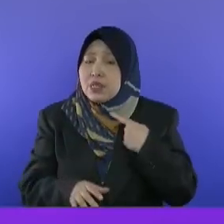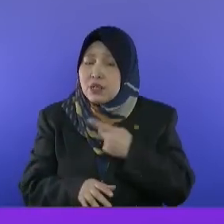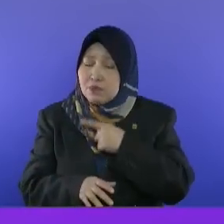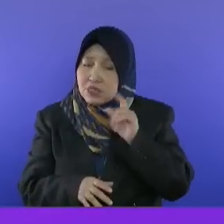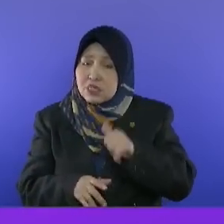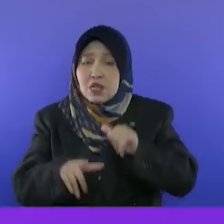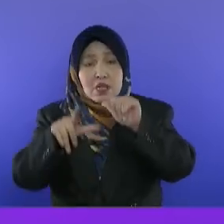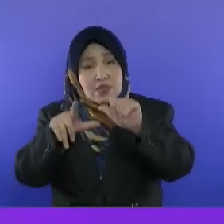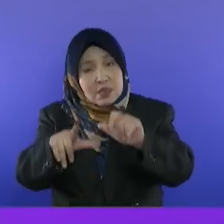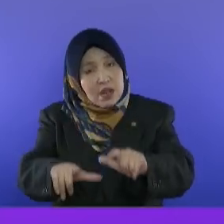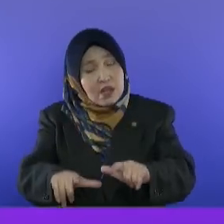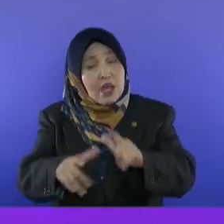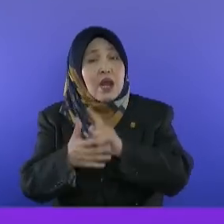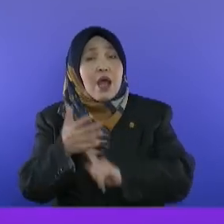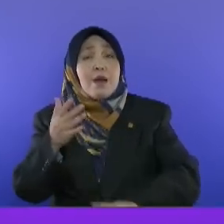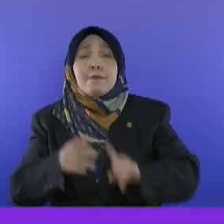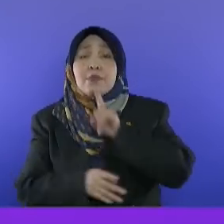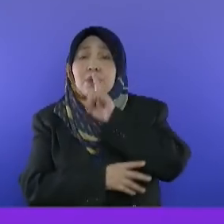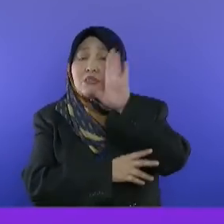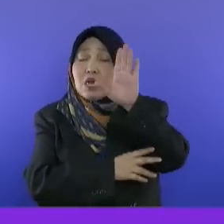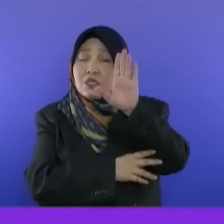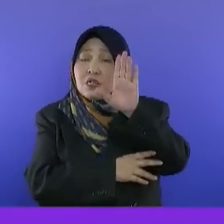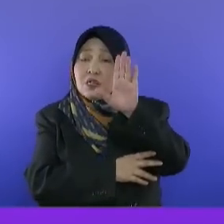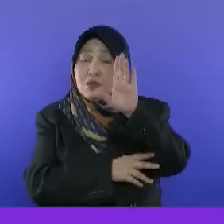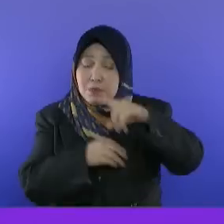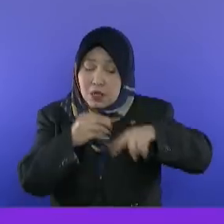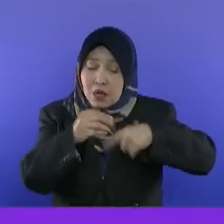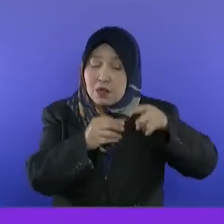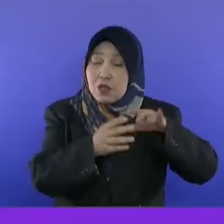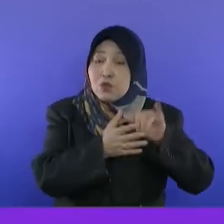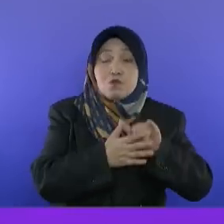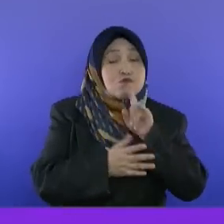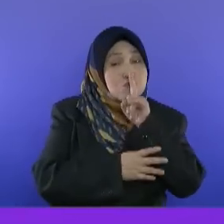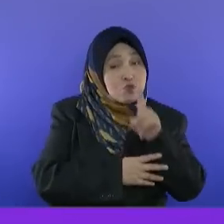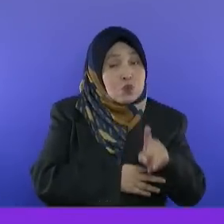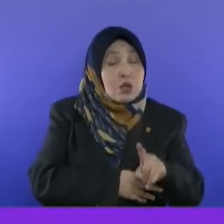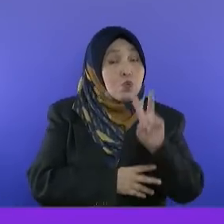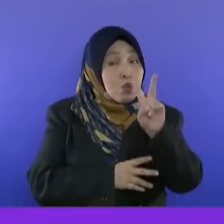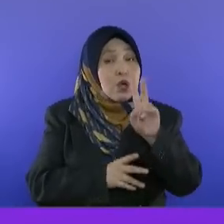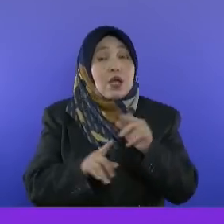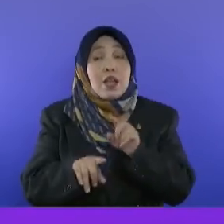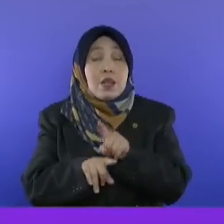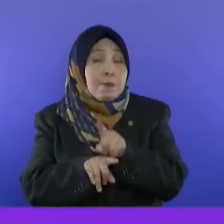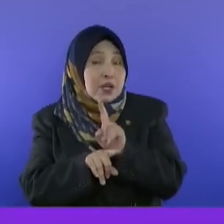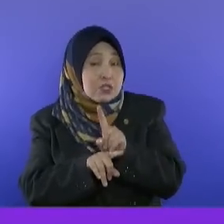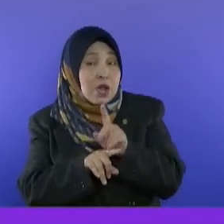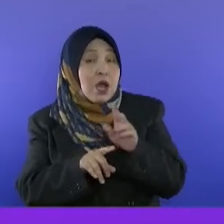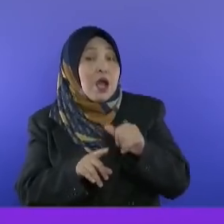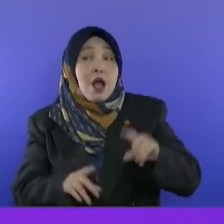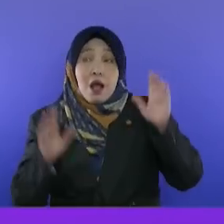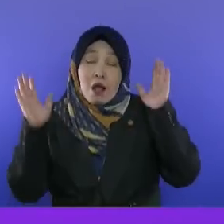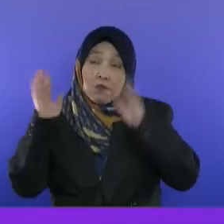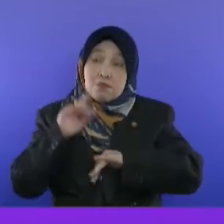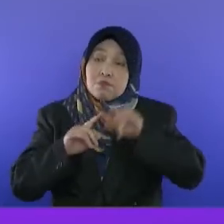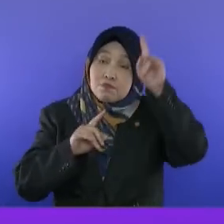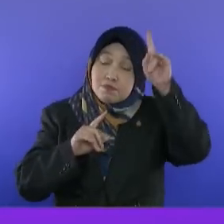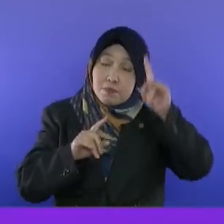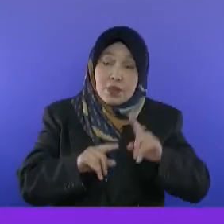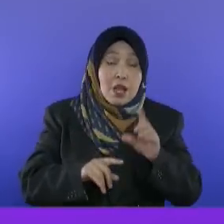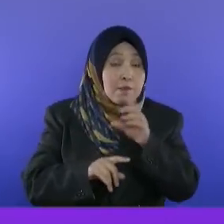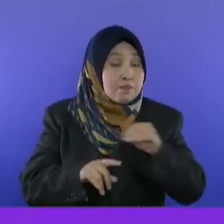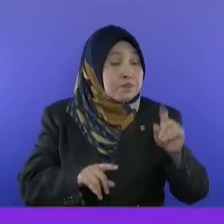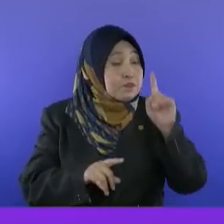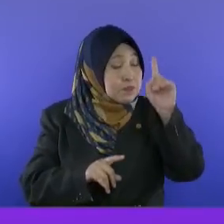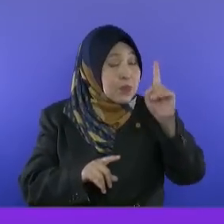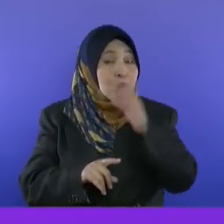buatkan Apakah janji di sebalik perkara tersebut sudah tentunya dua kalimat Syahadah yang sudah pun kita